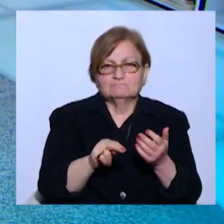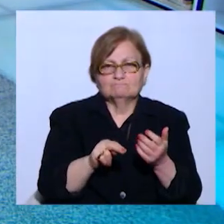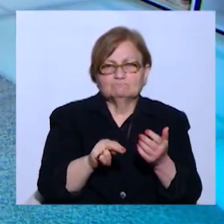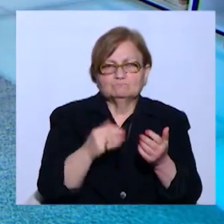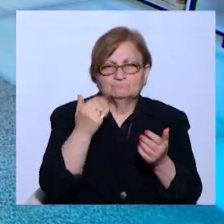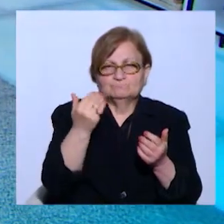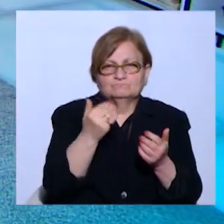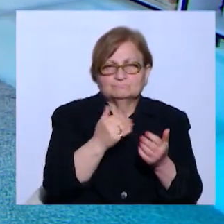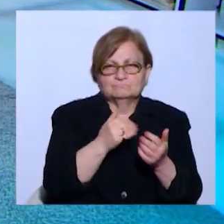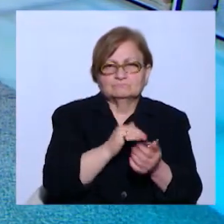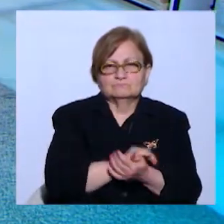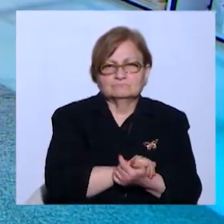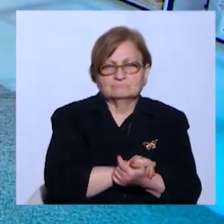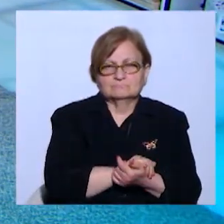თქვენს